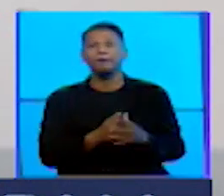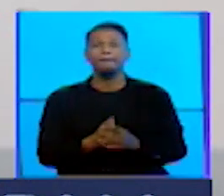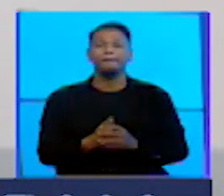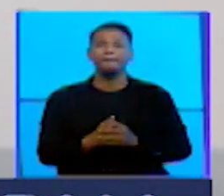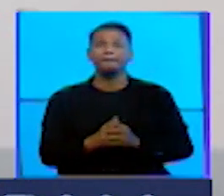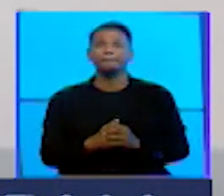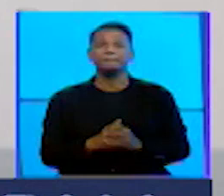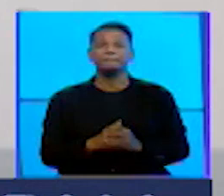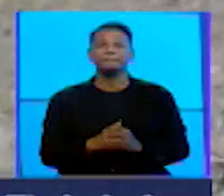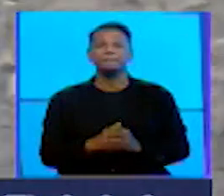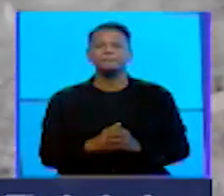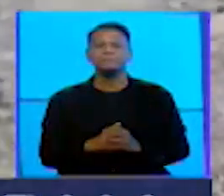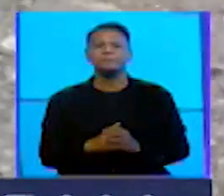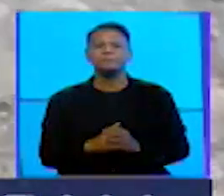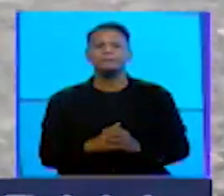kelompok KKB.